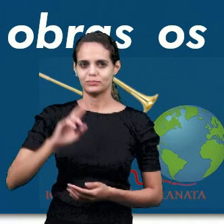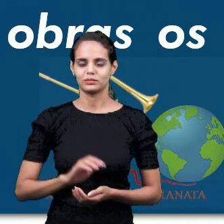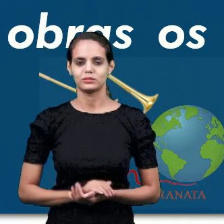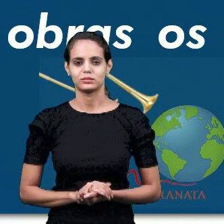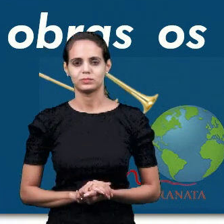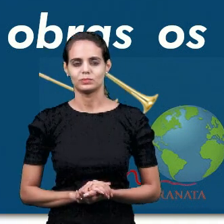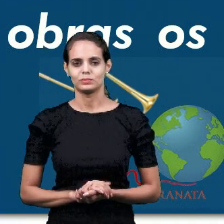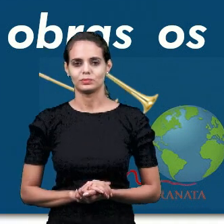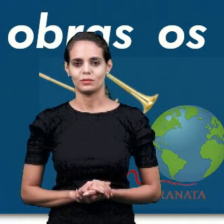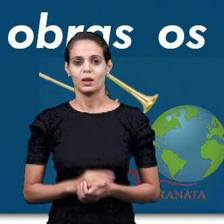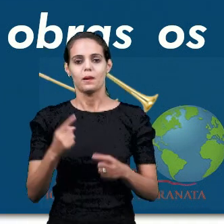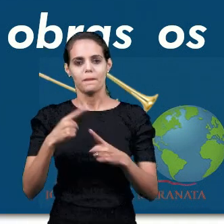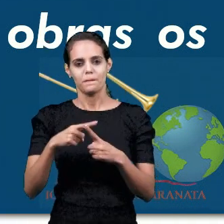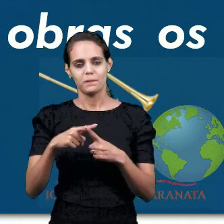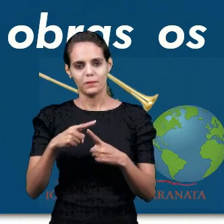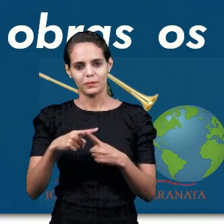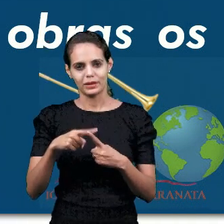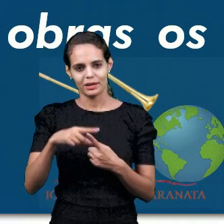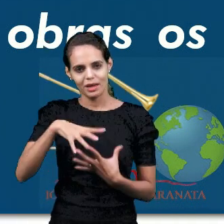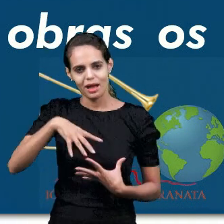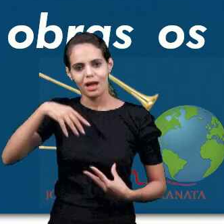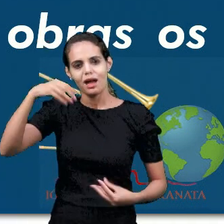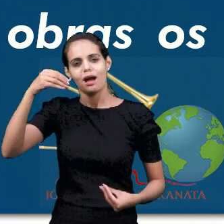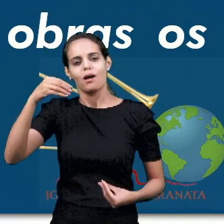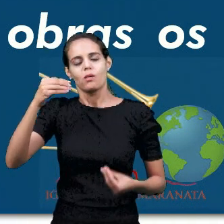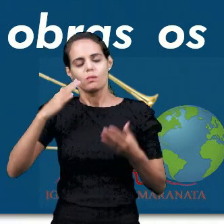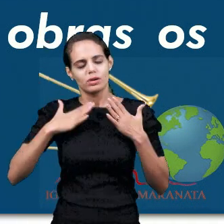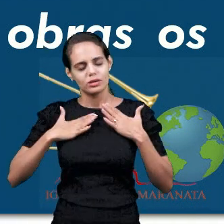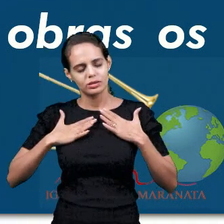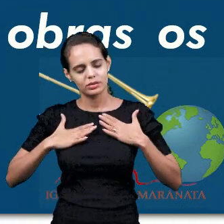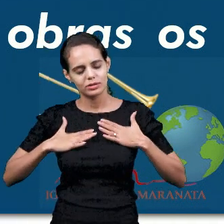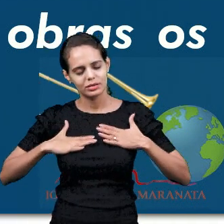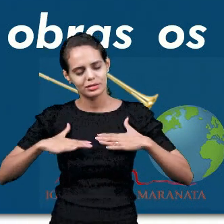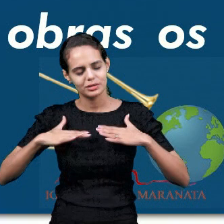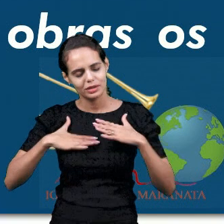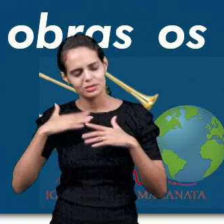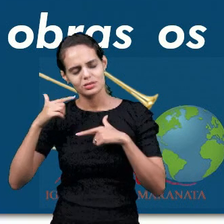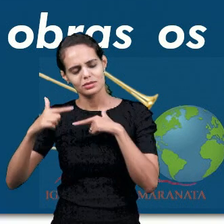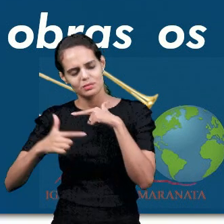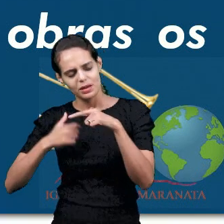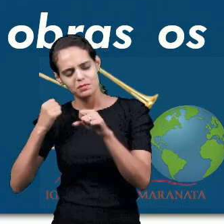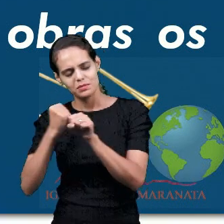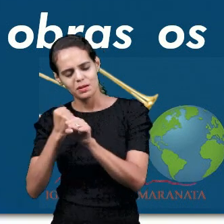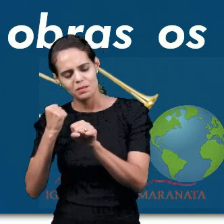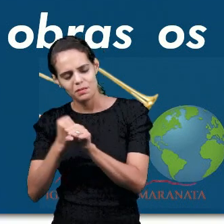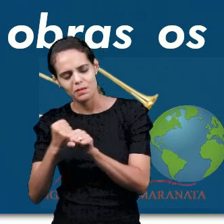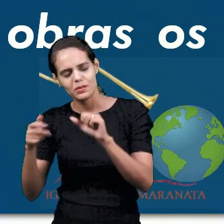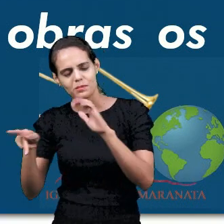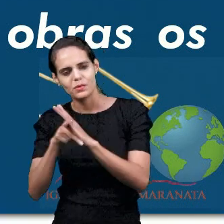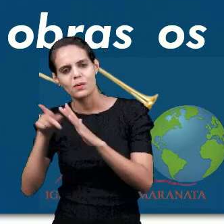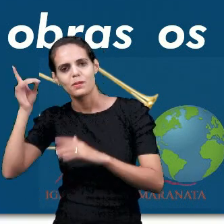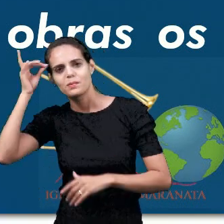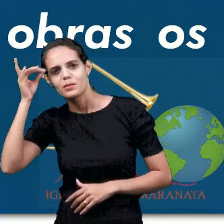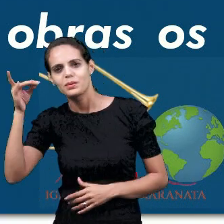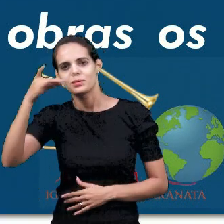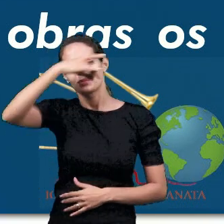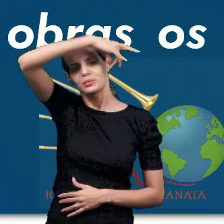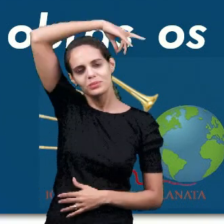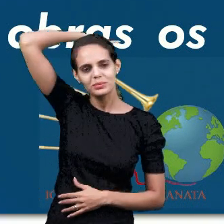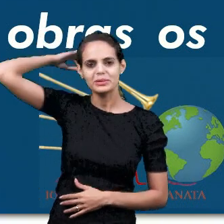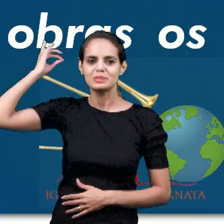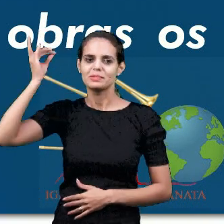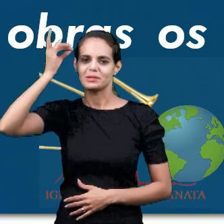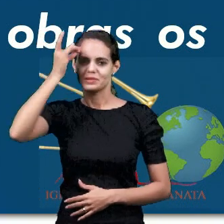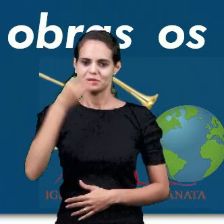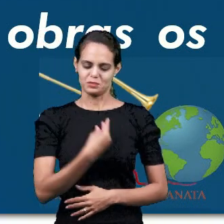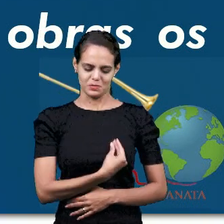qui repose de leurs travaux et ses œuvres, les œuvres de l'Esprit qu'ils ont vécues